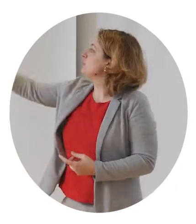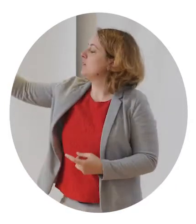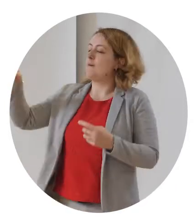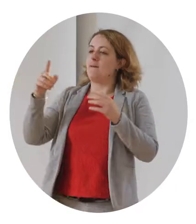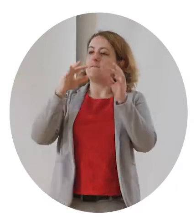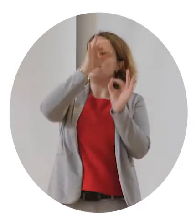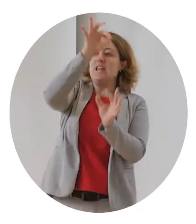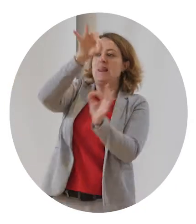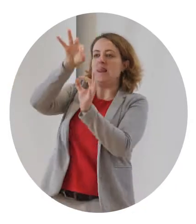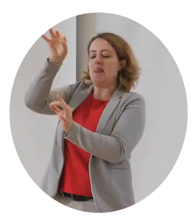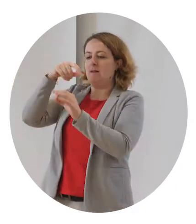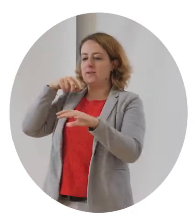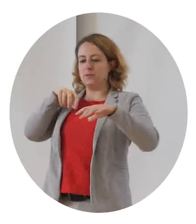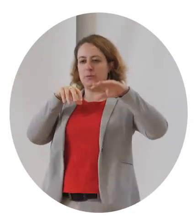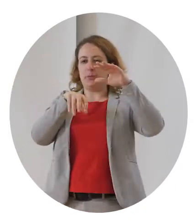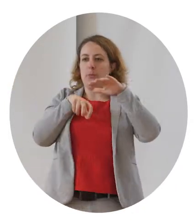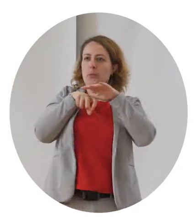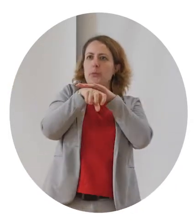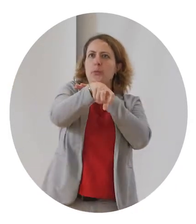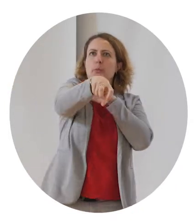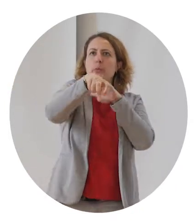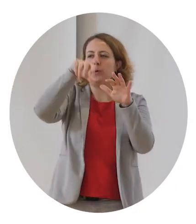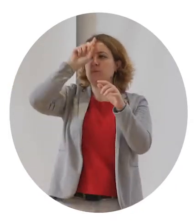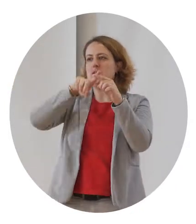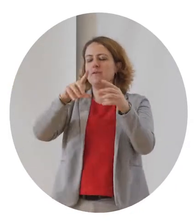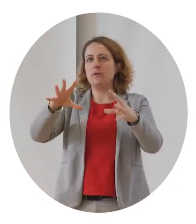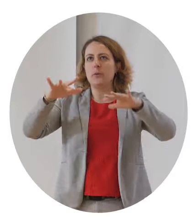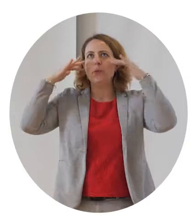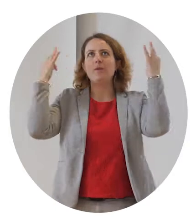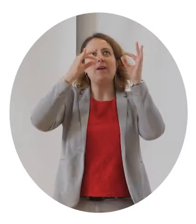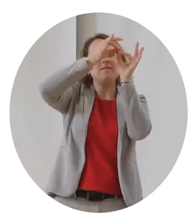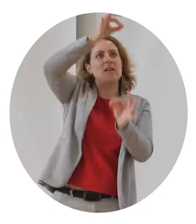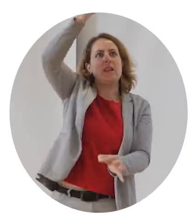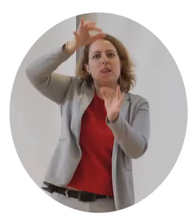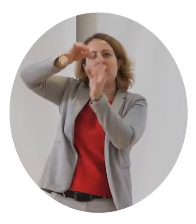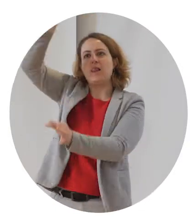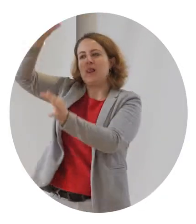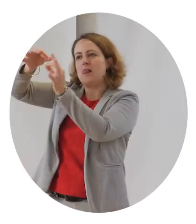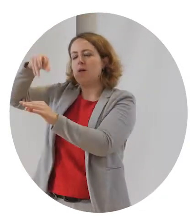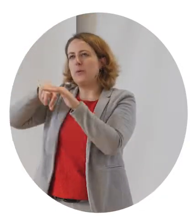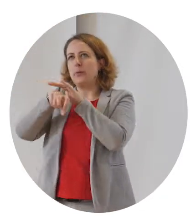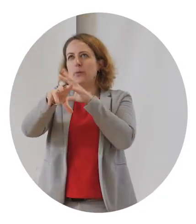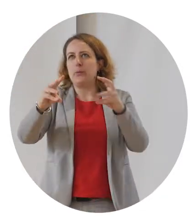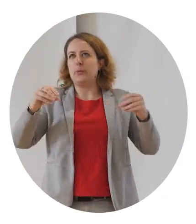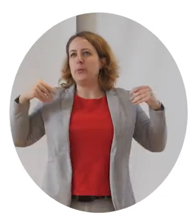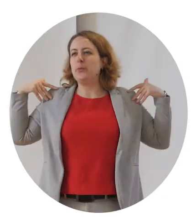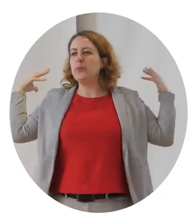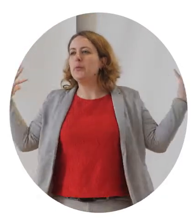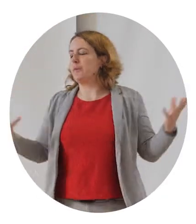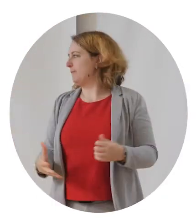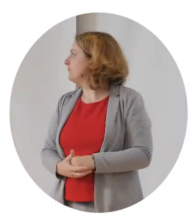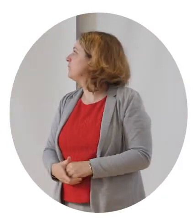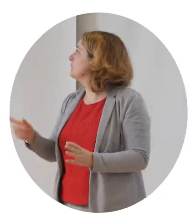veut dire aussi se rendre compte de la verticalité. Ici, quand on marche avec